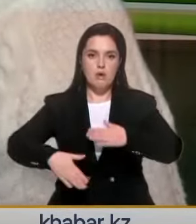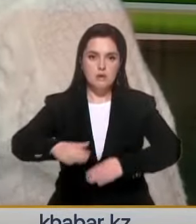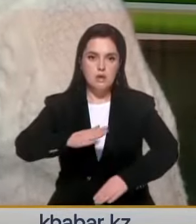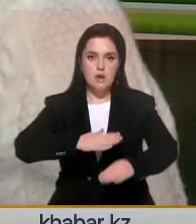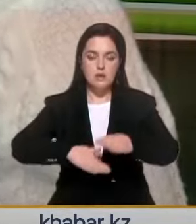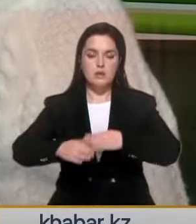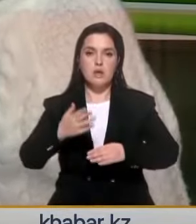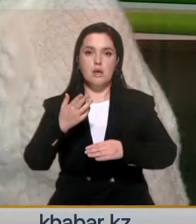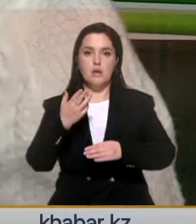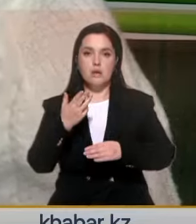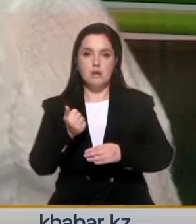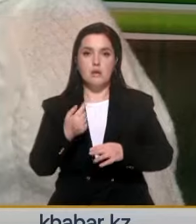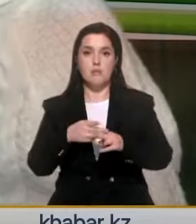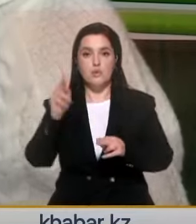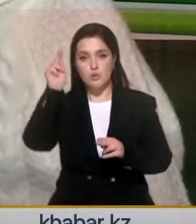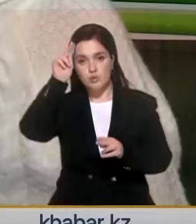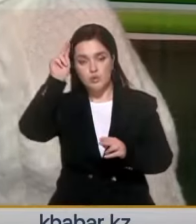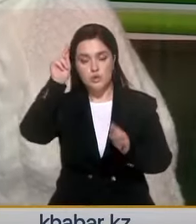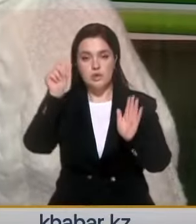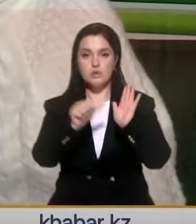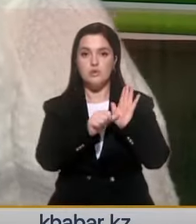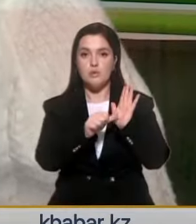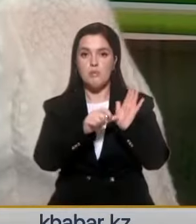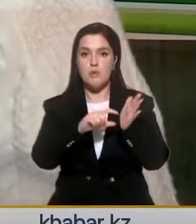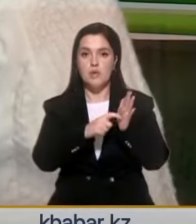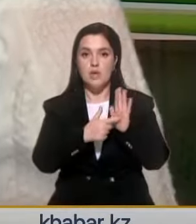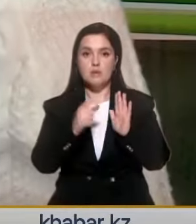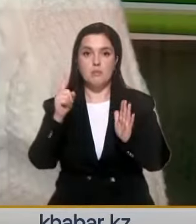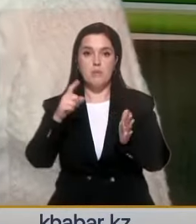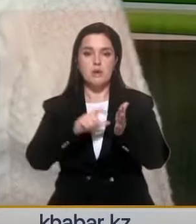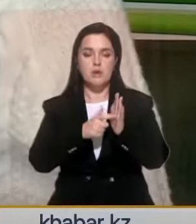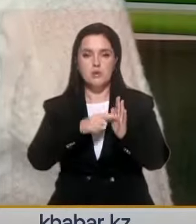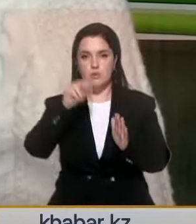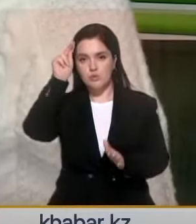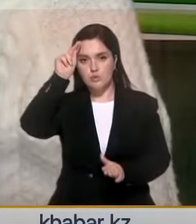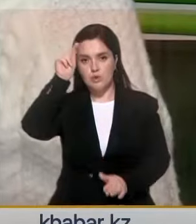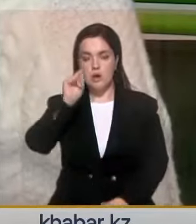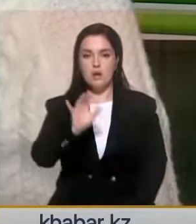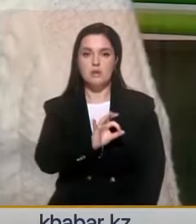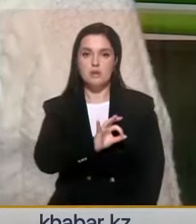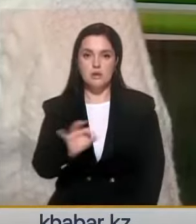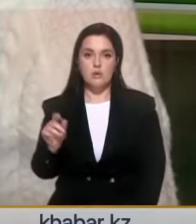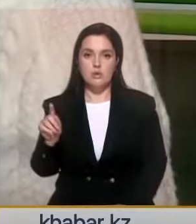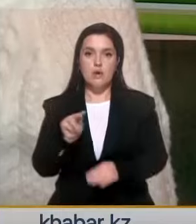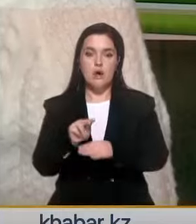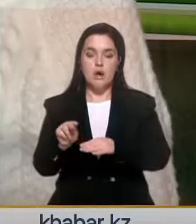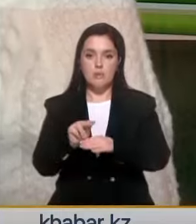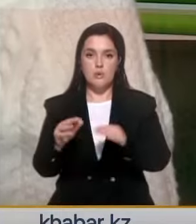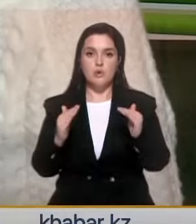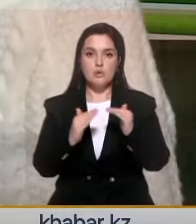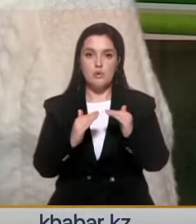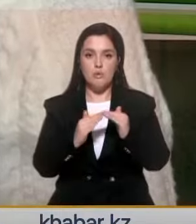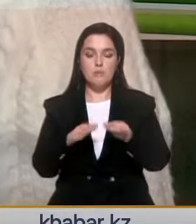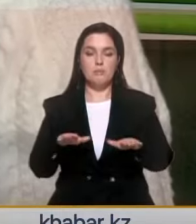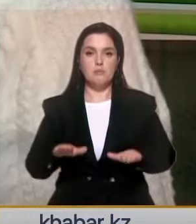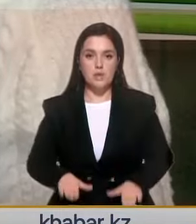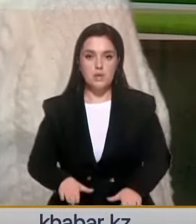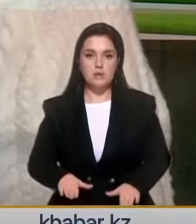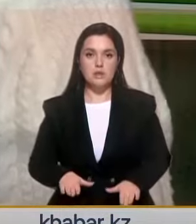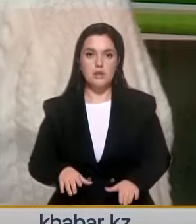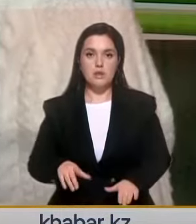Кирюша у нас учится в шестом классе он с первого класса у нас отличник на данный момент у него обучения на дому